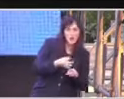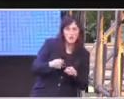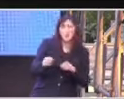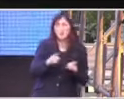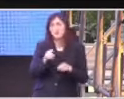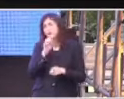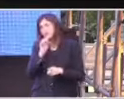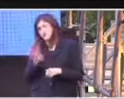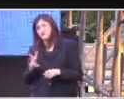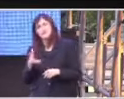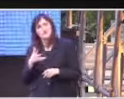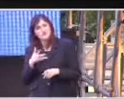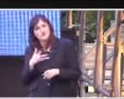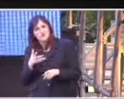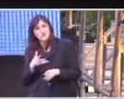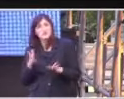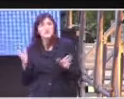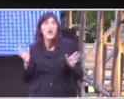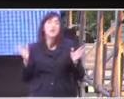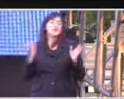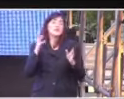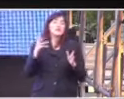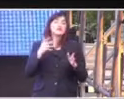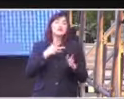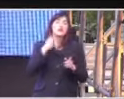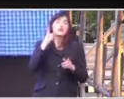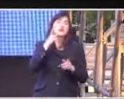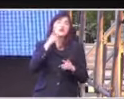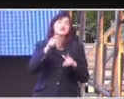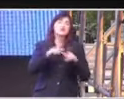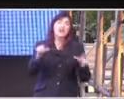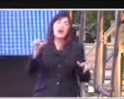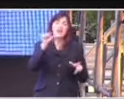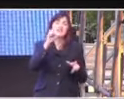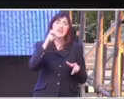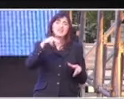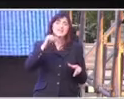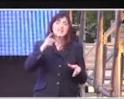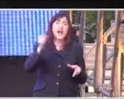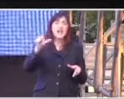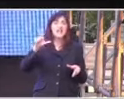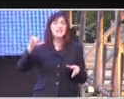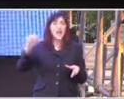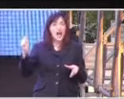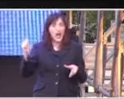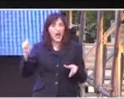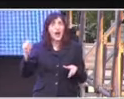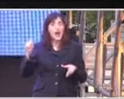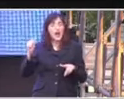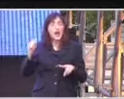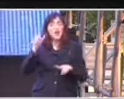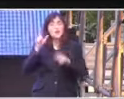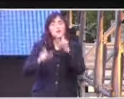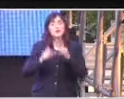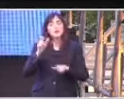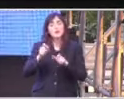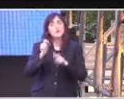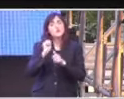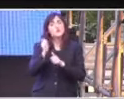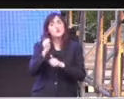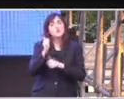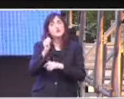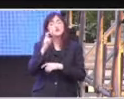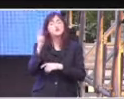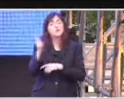che ha visto a Senigallia perdere la vita 11 persone tra cui un bambino di 8 anni Mattia